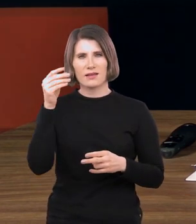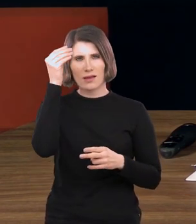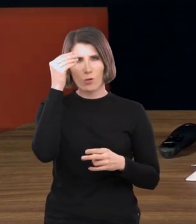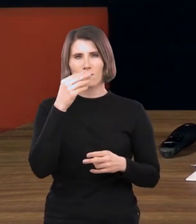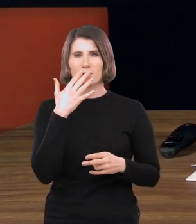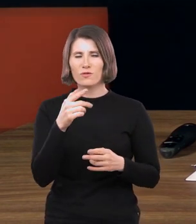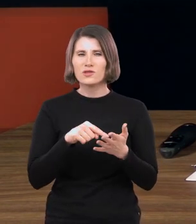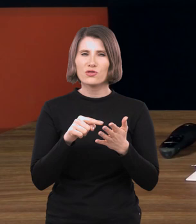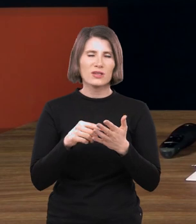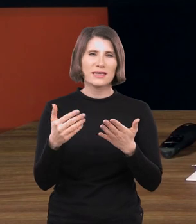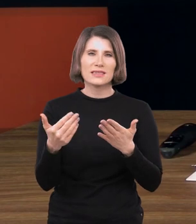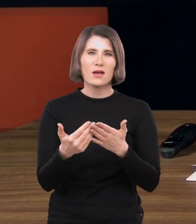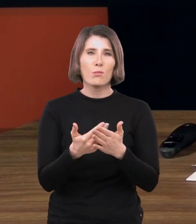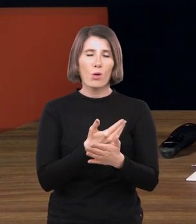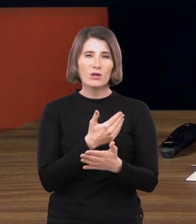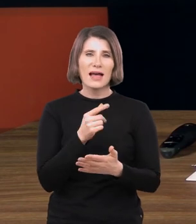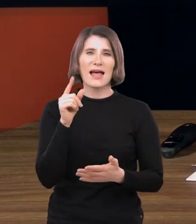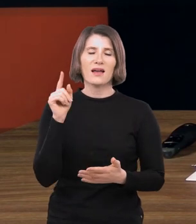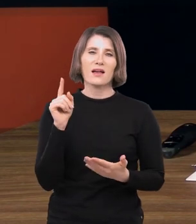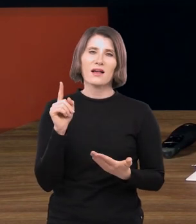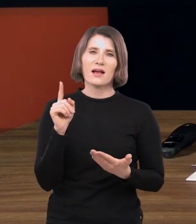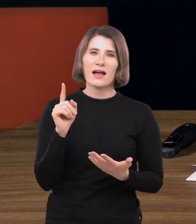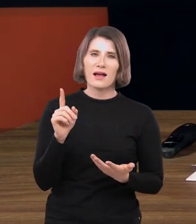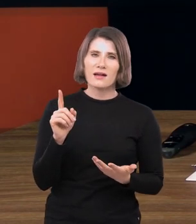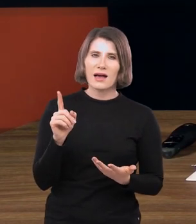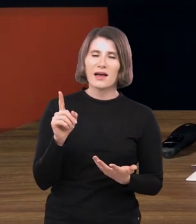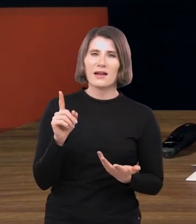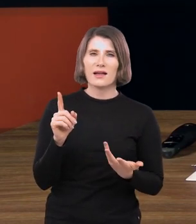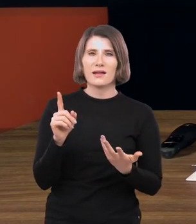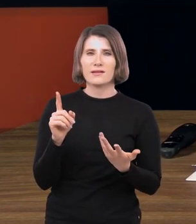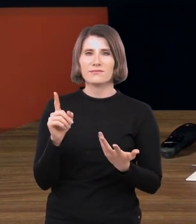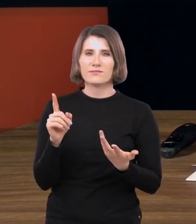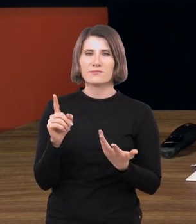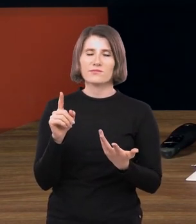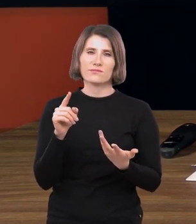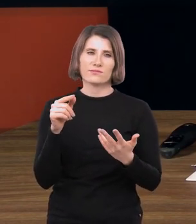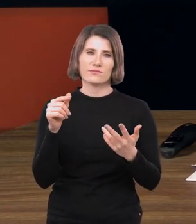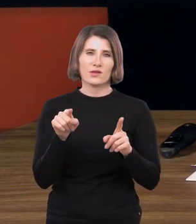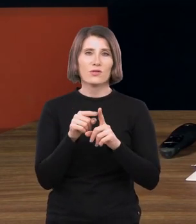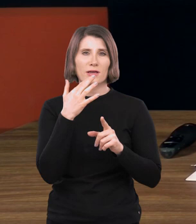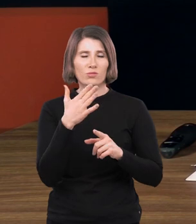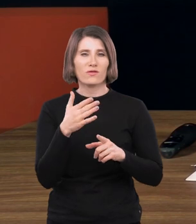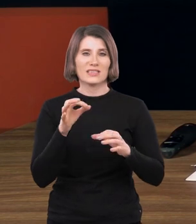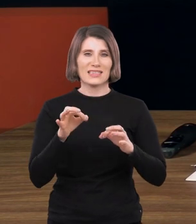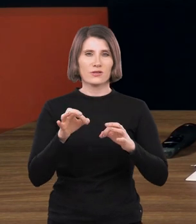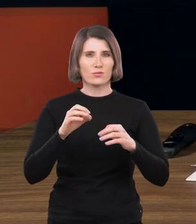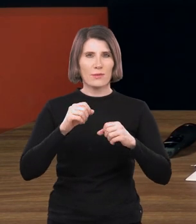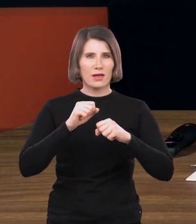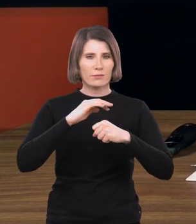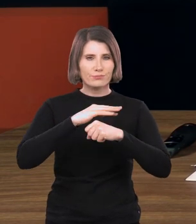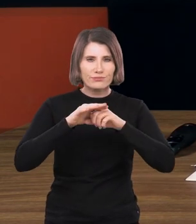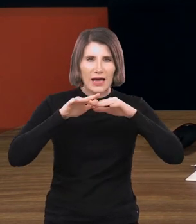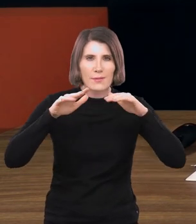nie moda na autyzm, a raczej, chociaż panuje też takie przekonanie, że jest epidemia autyzmu, co